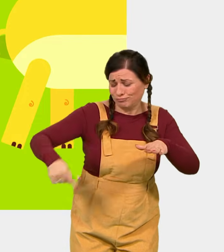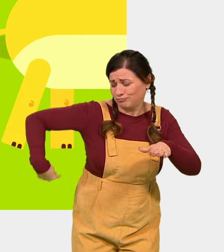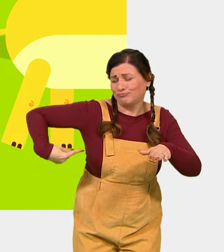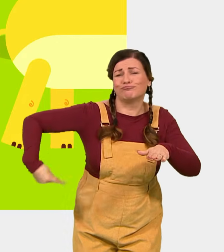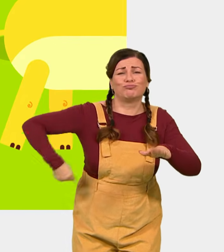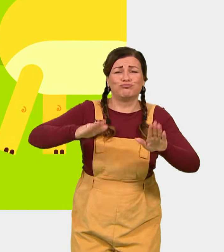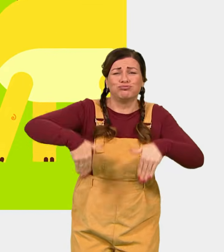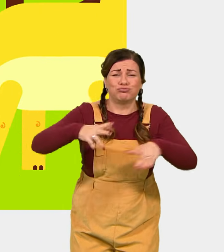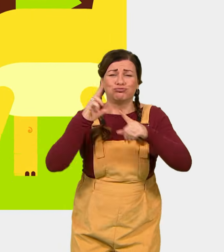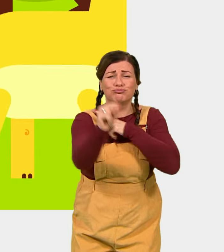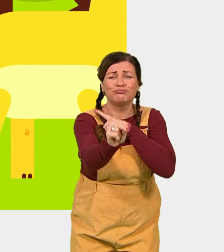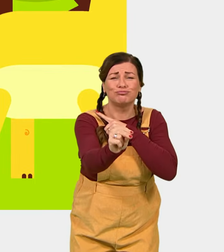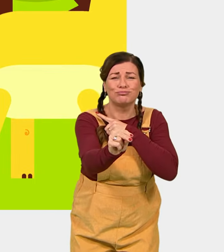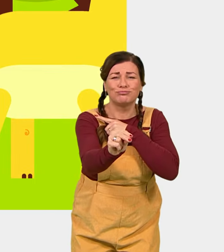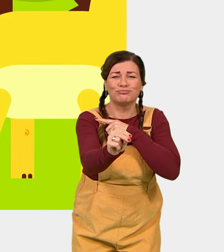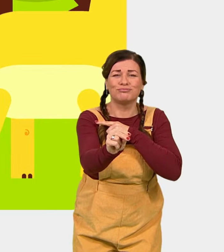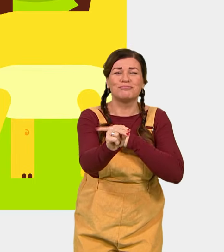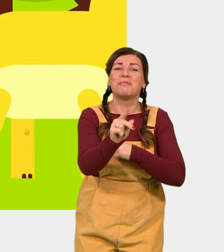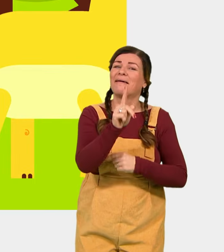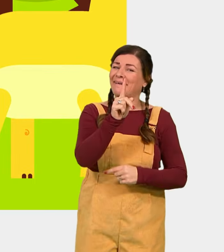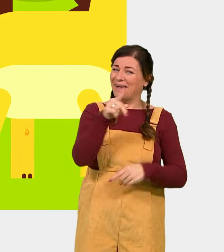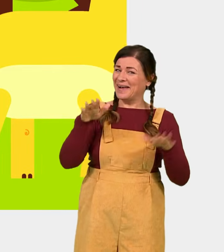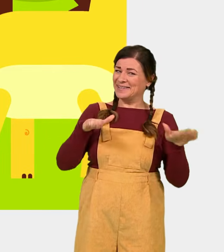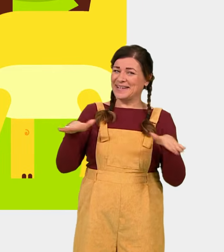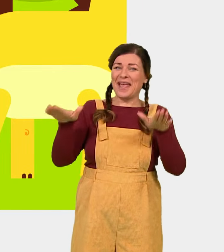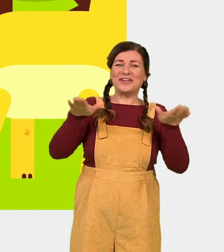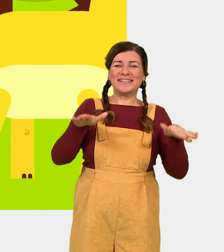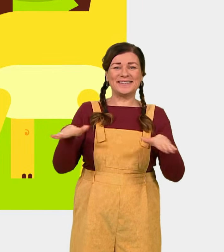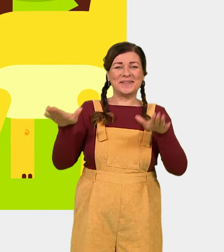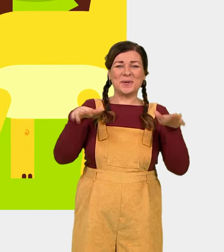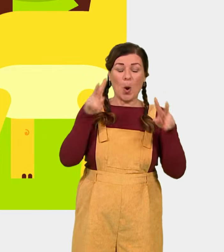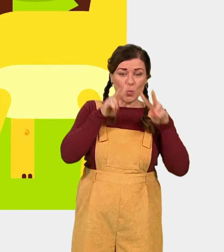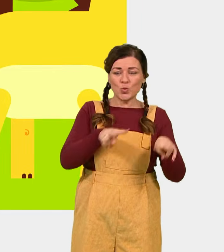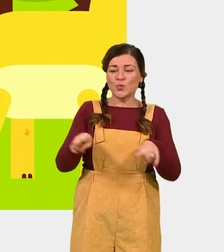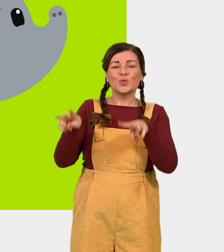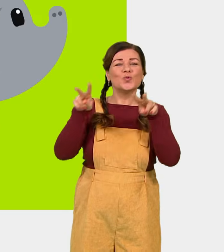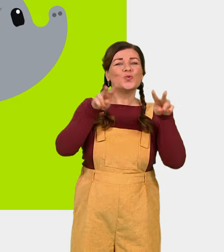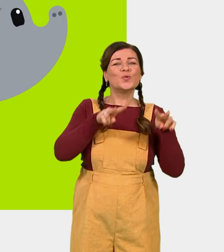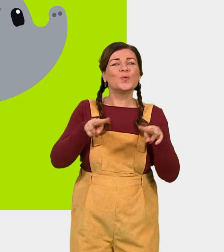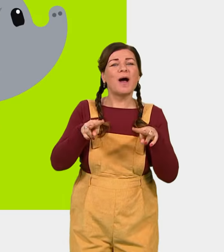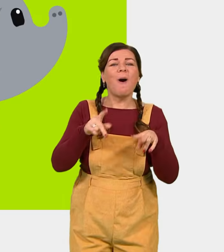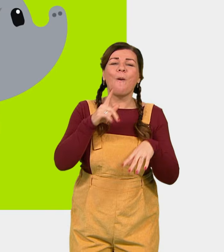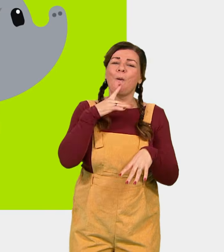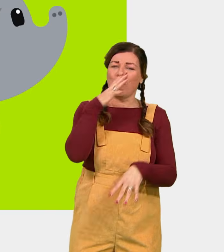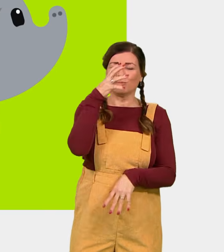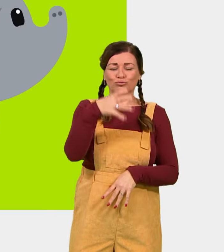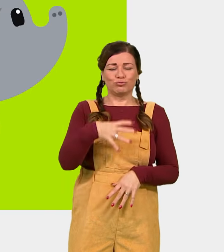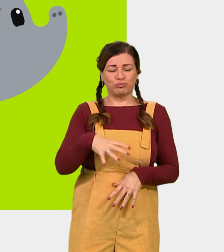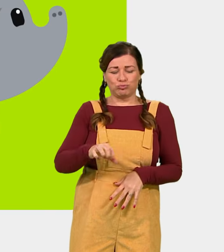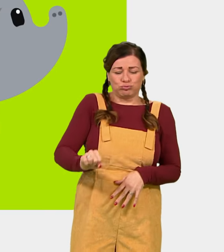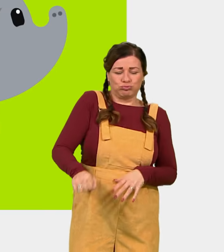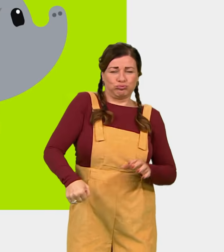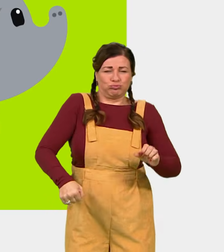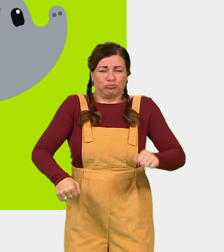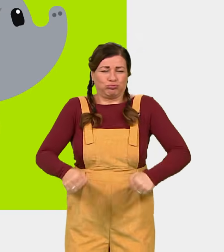gyflymach na nef. Heb anghofio deryn a'i llygad barcud, plwmp yr eliffant